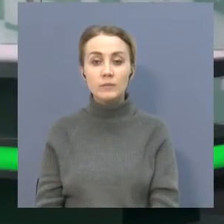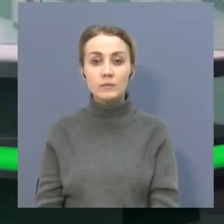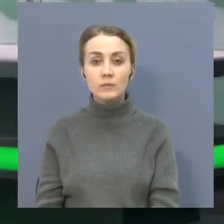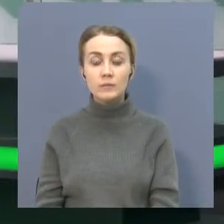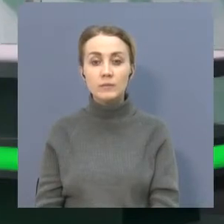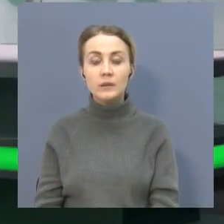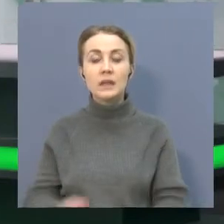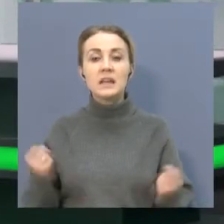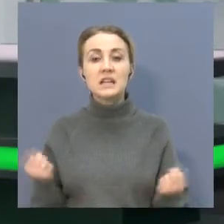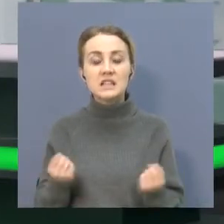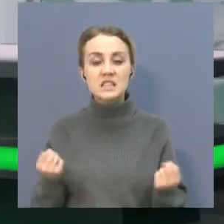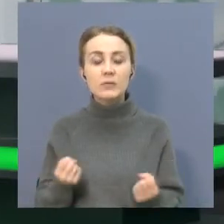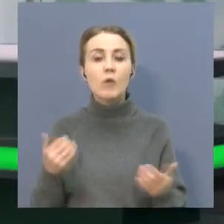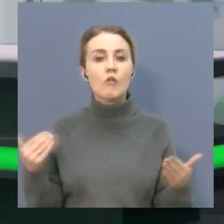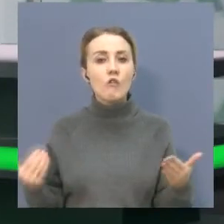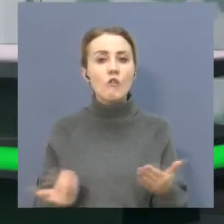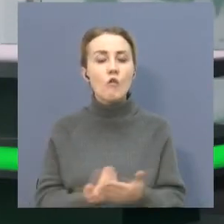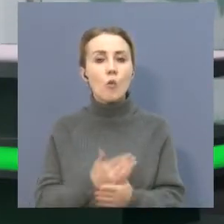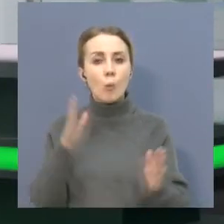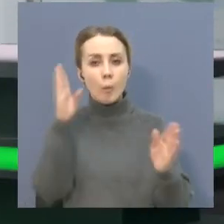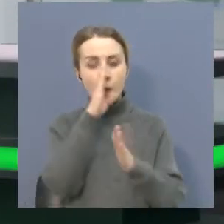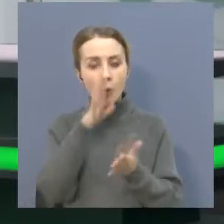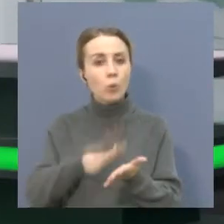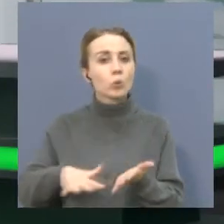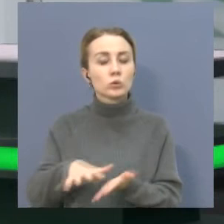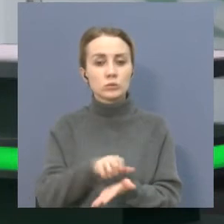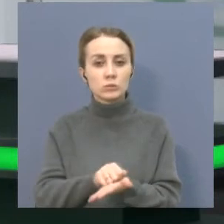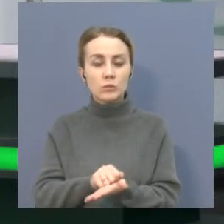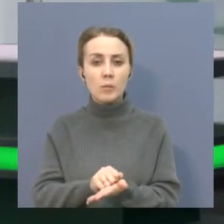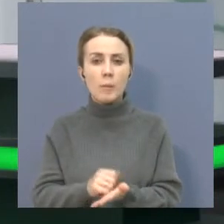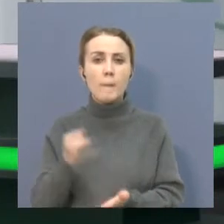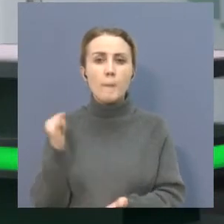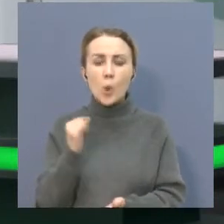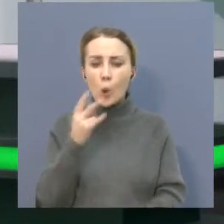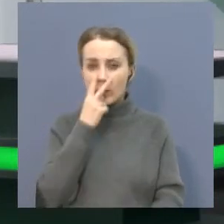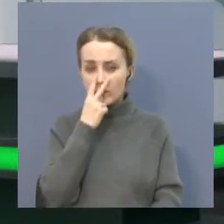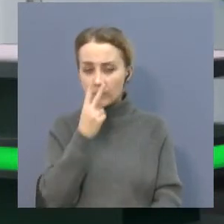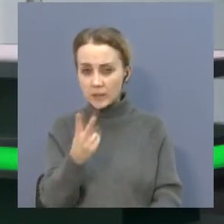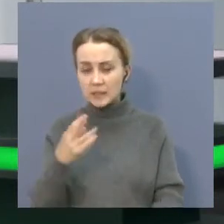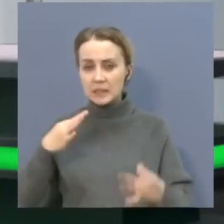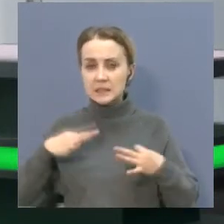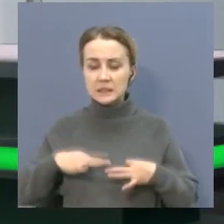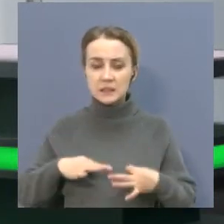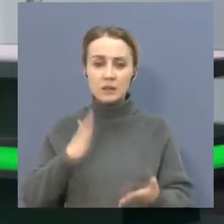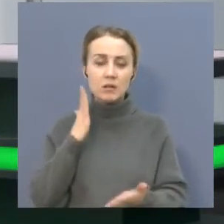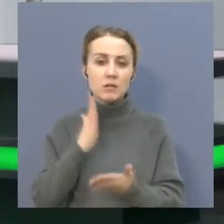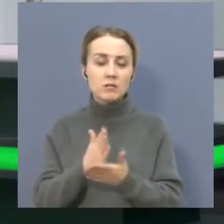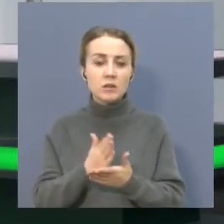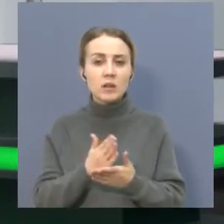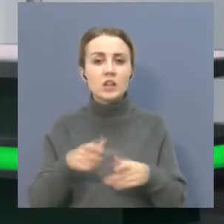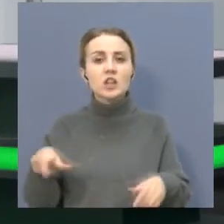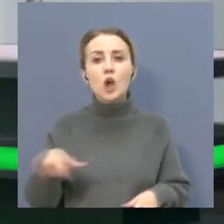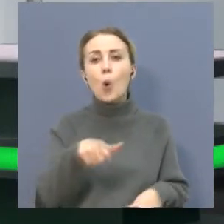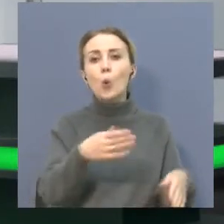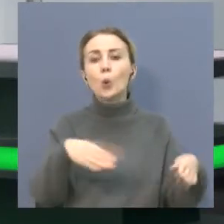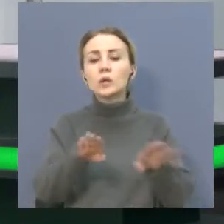Арқада қыс қаһарына қайта мінгенге ұқсайды. Ауа райының күрт өзгеруіне және жолдағы көріну деңгейінің төмендеуіне байланысты Ақмола облысы бойынша